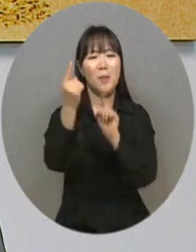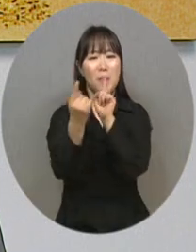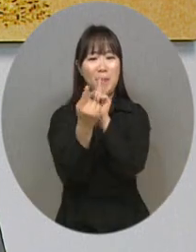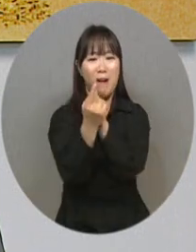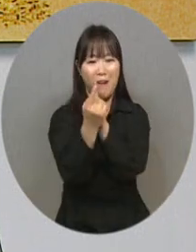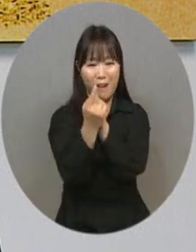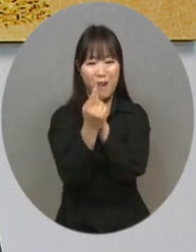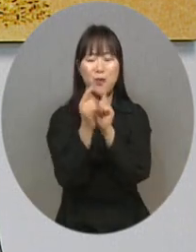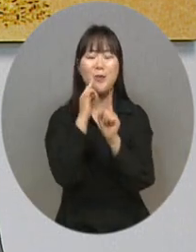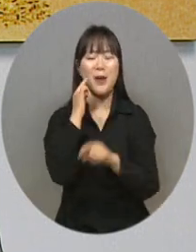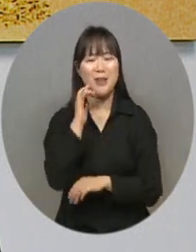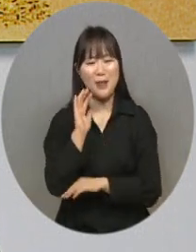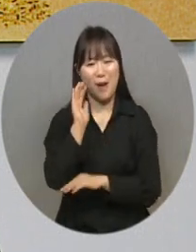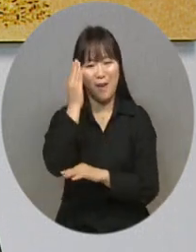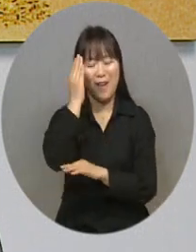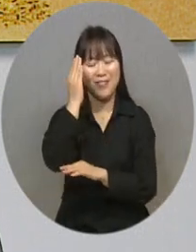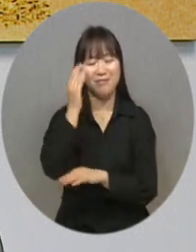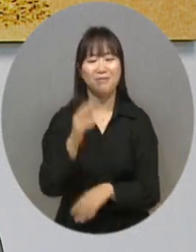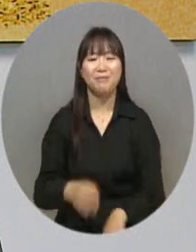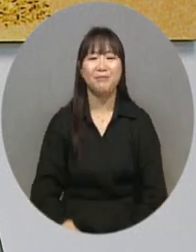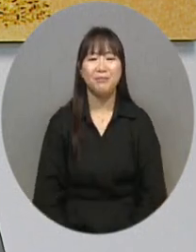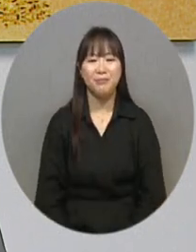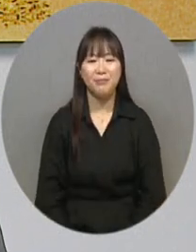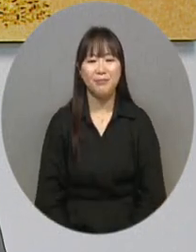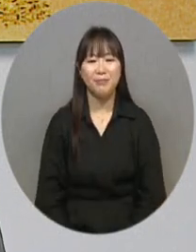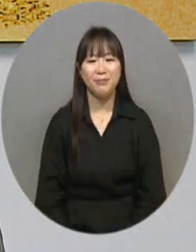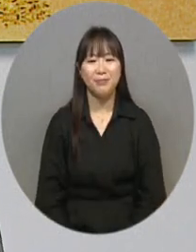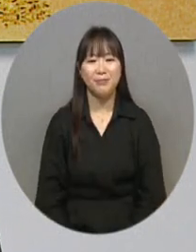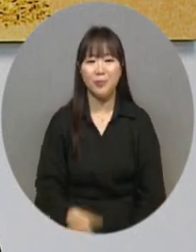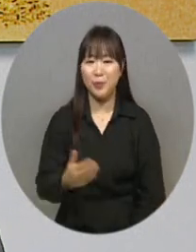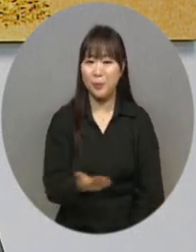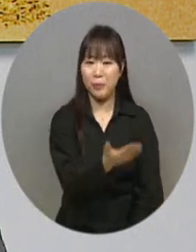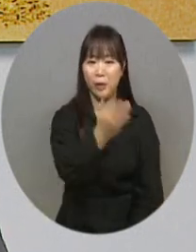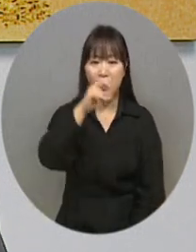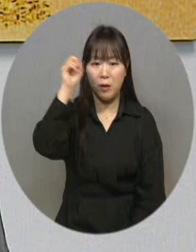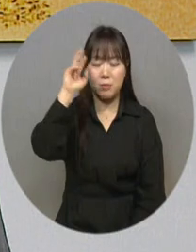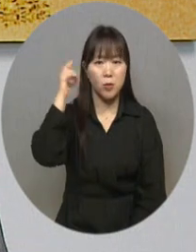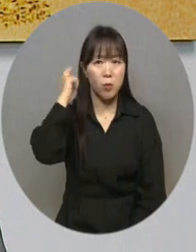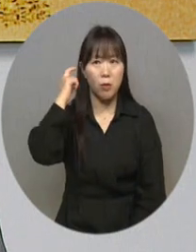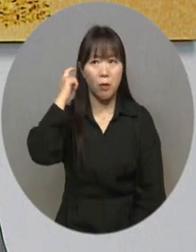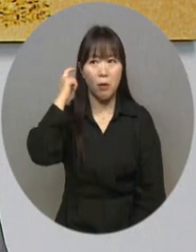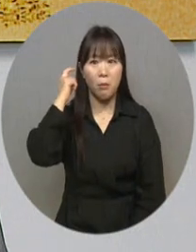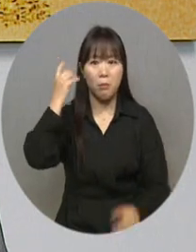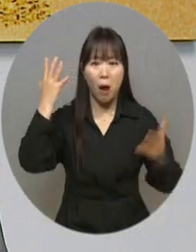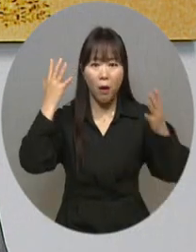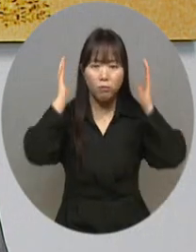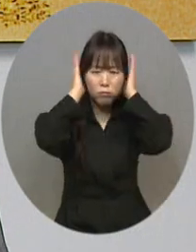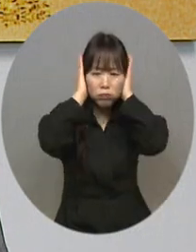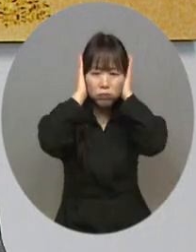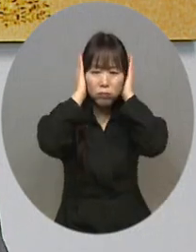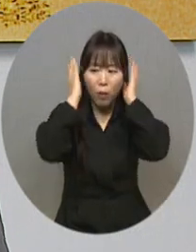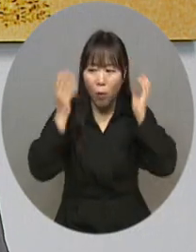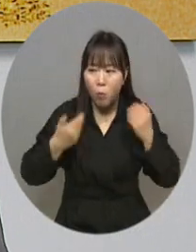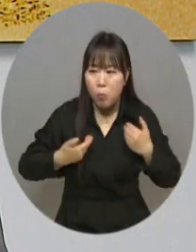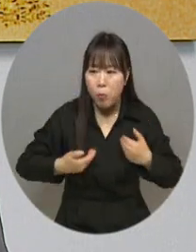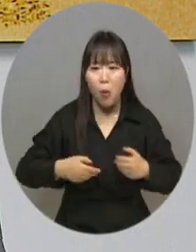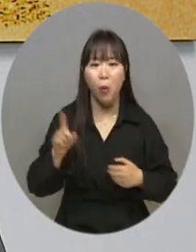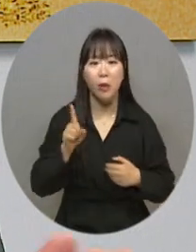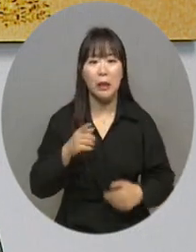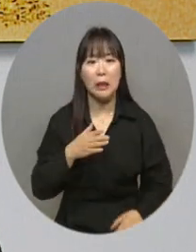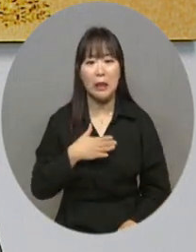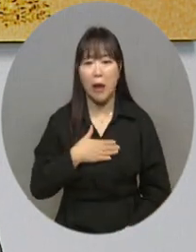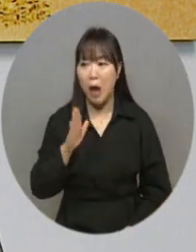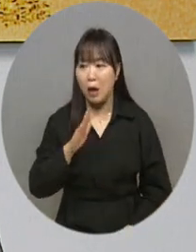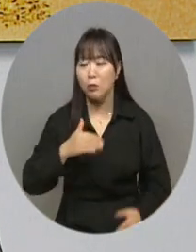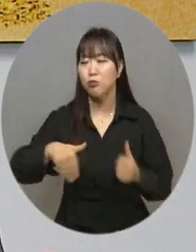있게 돼서 영광이 아닐 수 없습니다. 네, 여러분들 갑자기 소리가 들리지 않으면 어떨까요? 자기뿐만 아니라 주변